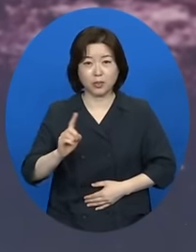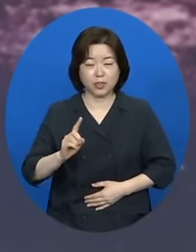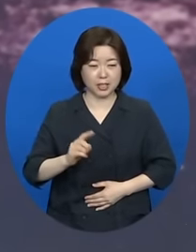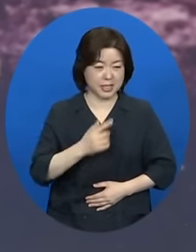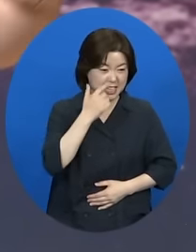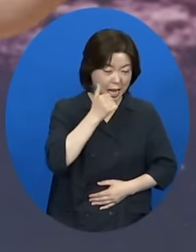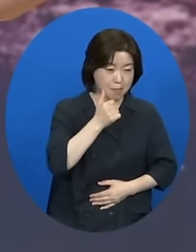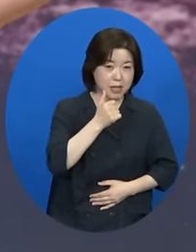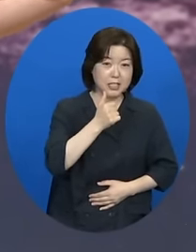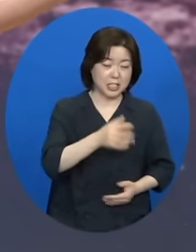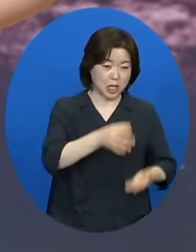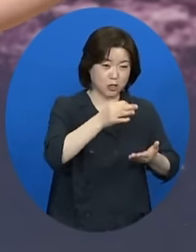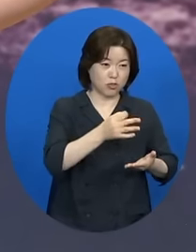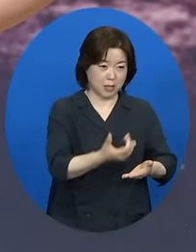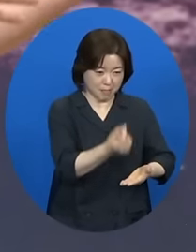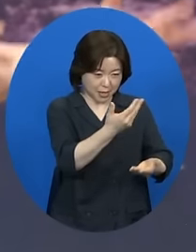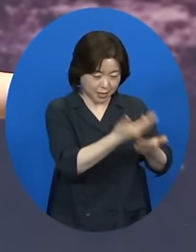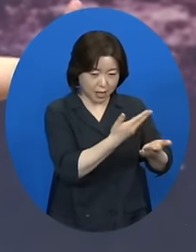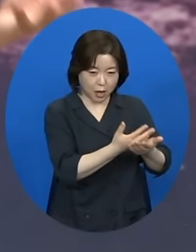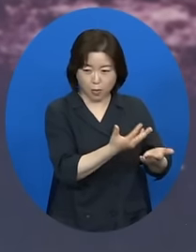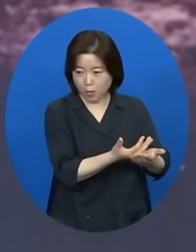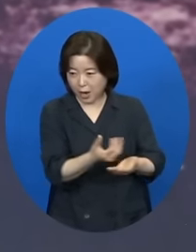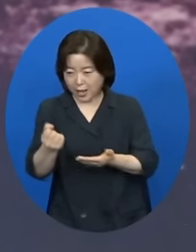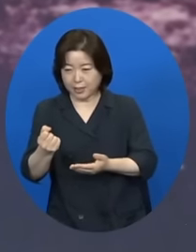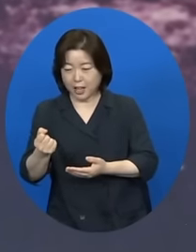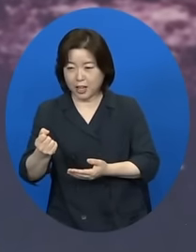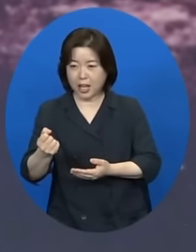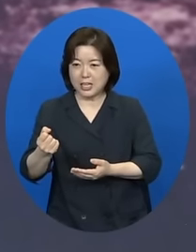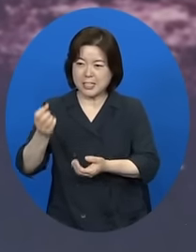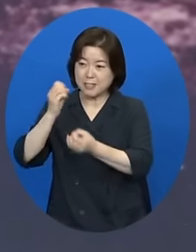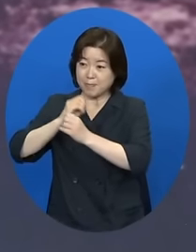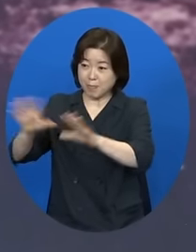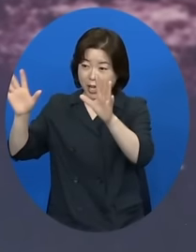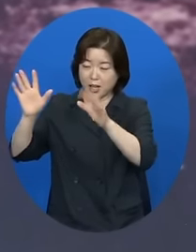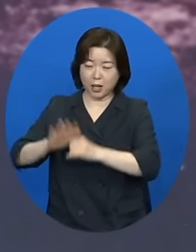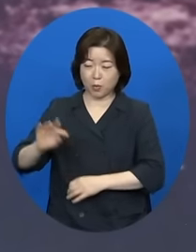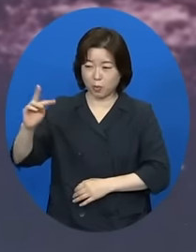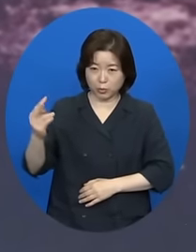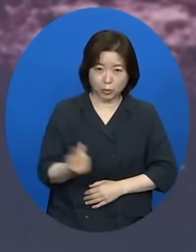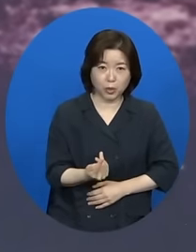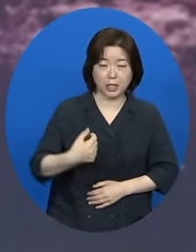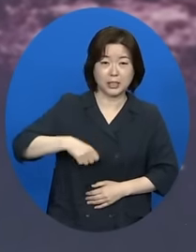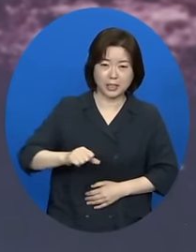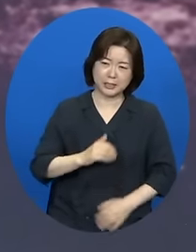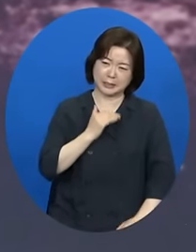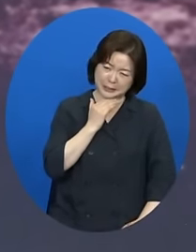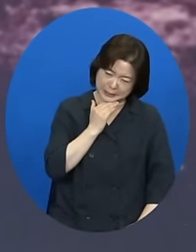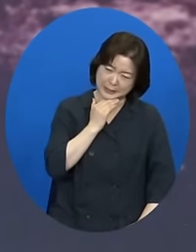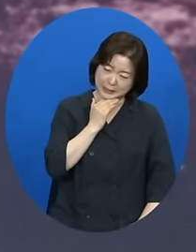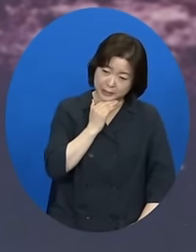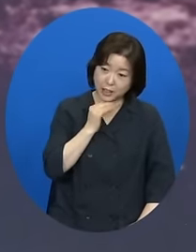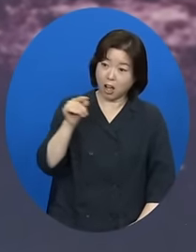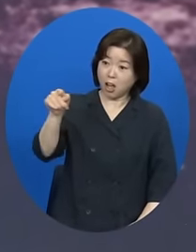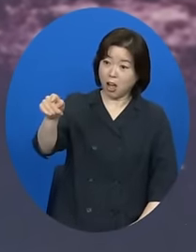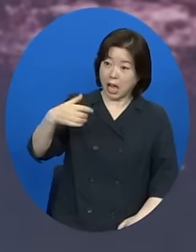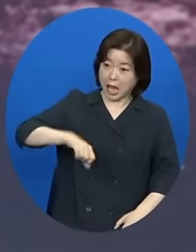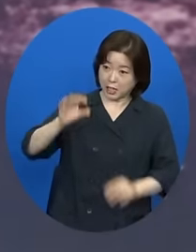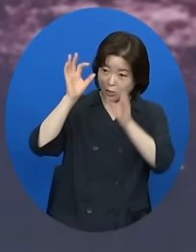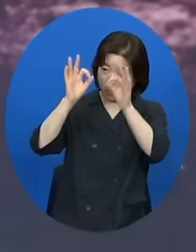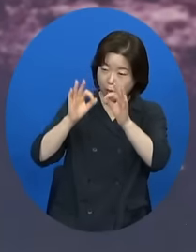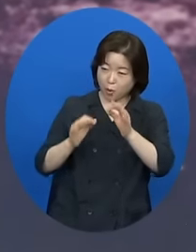받아가지고 도망갔다가 돌아오는 그 아들을 하루도 빠짐없이 기다리다가 그 아들을 먼 데서 보고 먼저